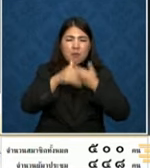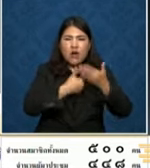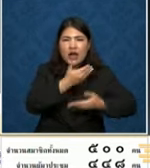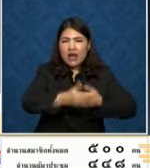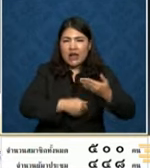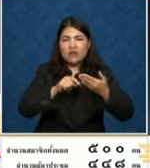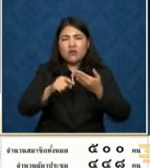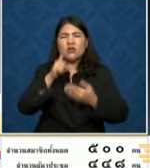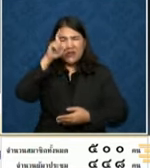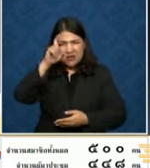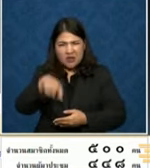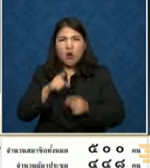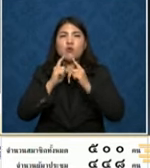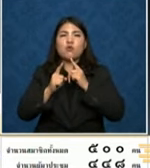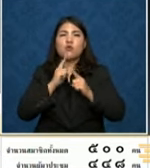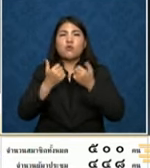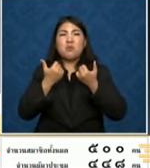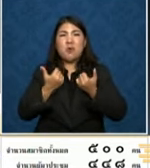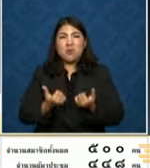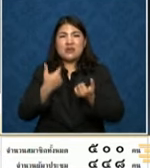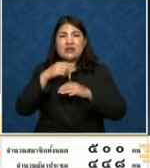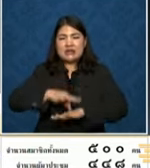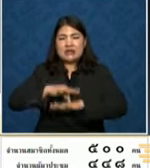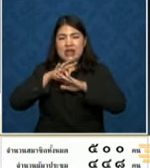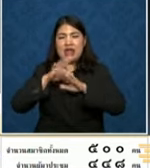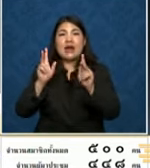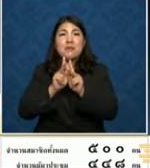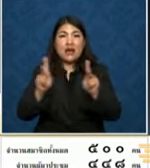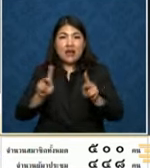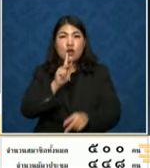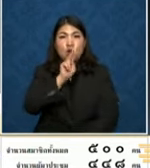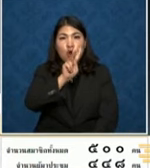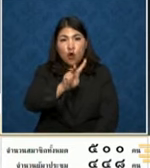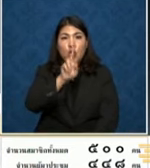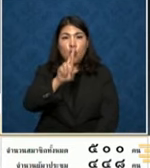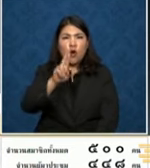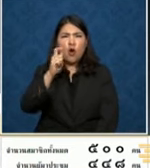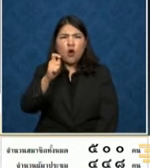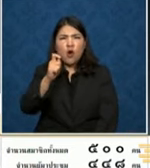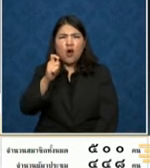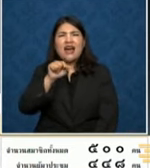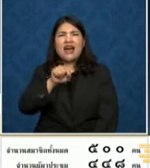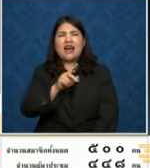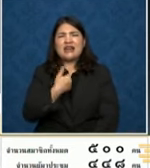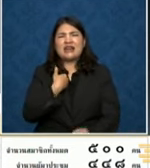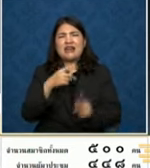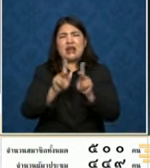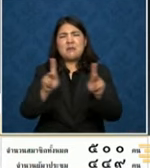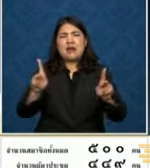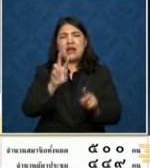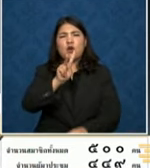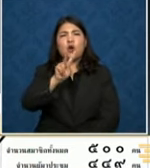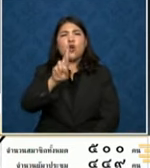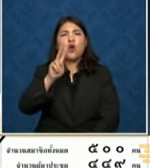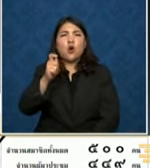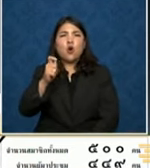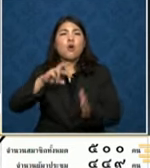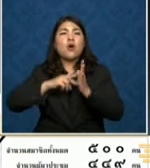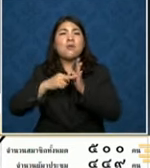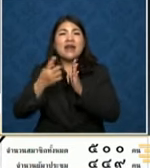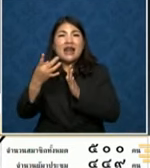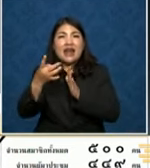าผมถึงตั้งคณะกรรมการที่สำคัญคือกรออะไรคือคณะกรรมการกรอคณะกรรมการ